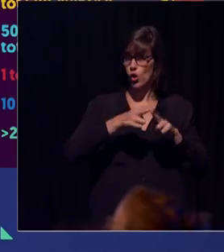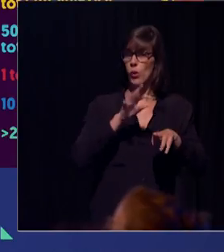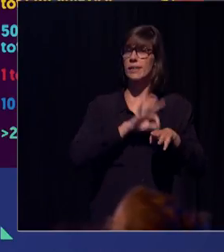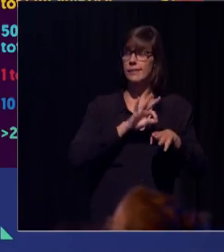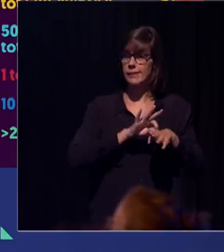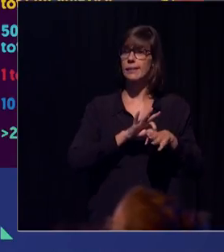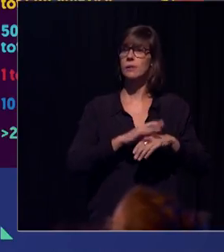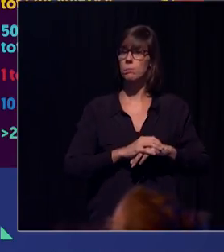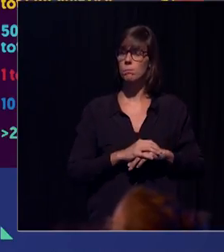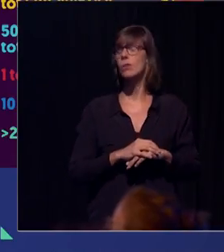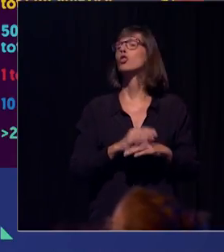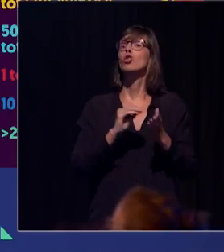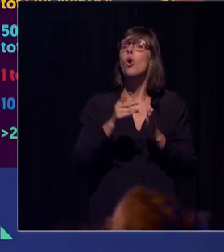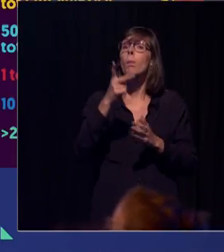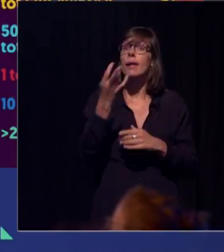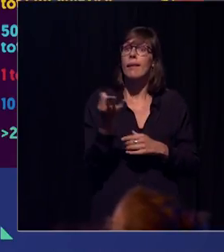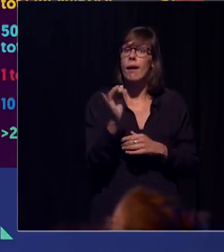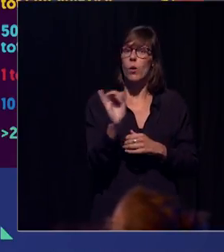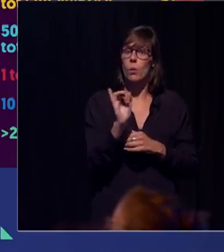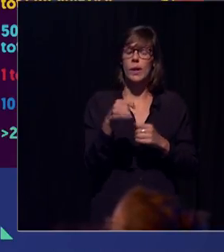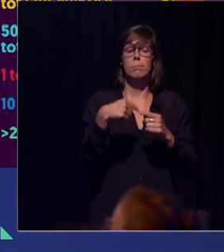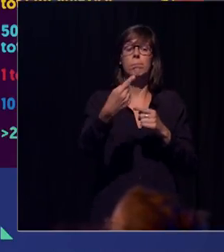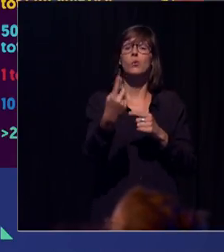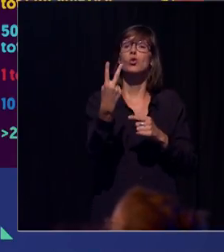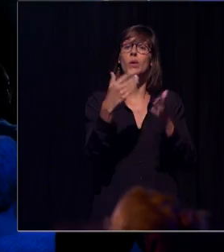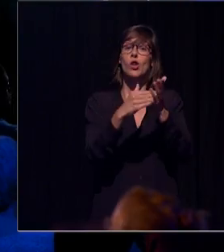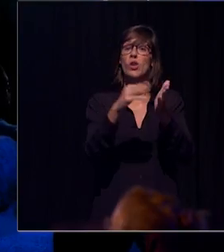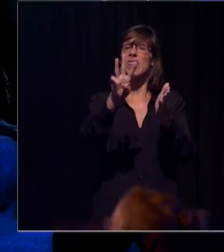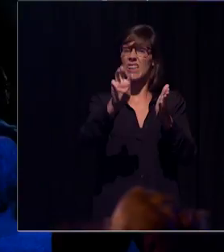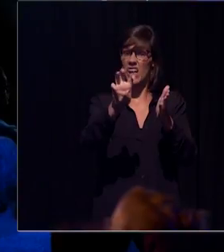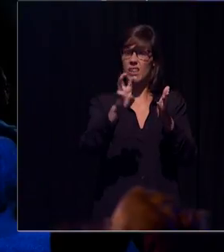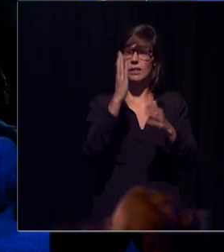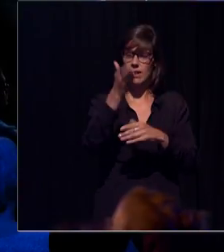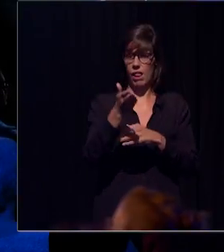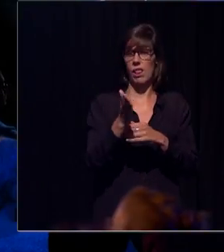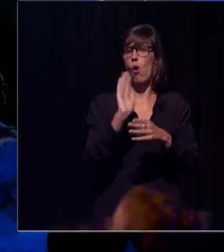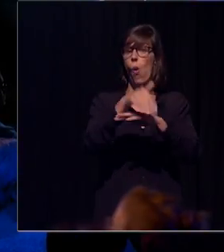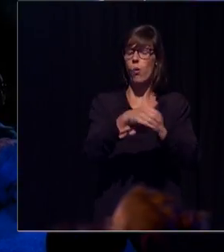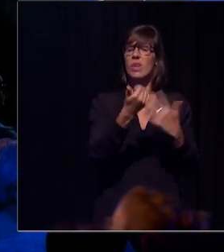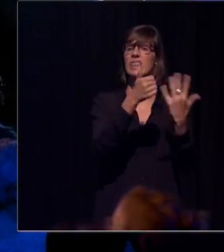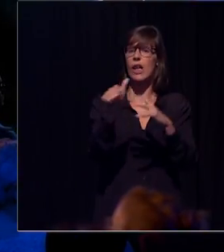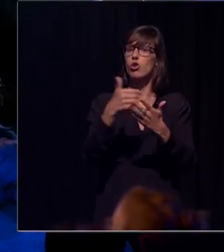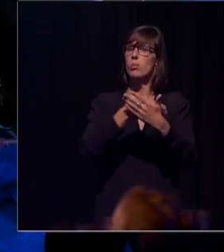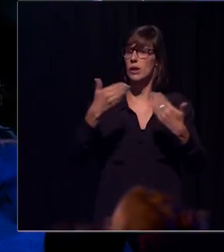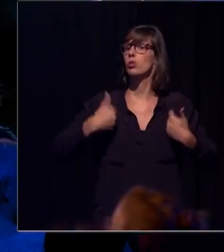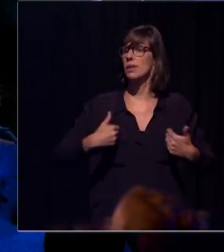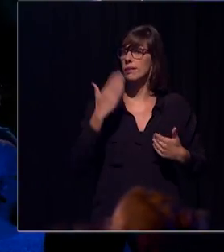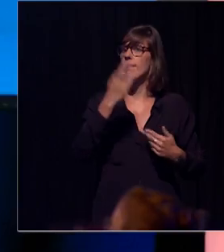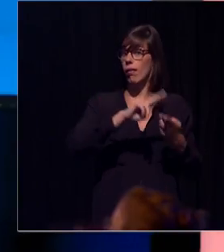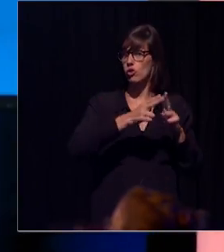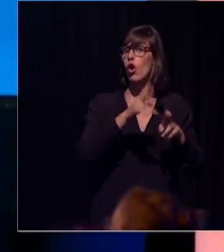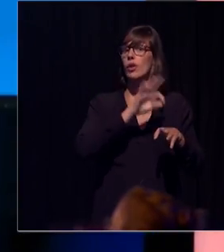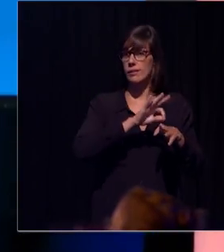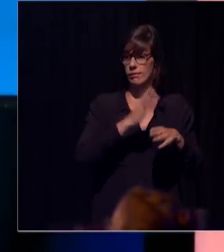En wat erger is, men schat dat tegen 2030 meer dan 600 miljoen mensen diabetes zullen hebben.